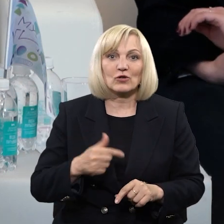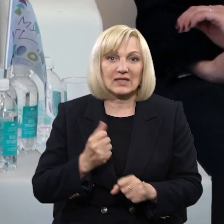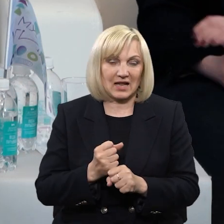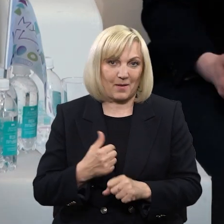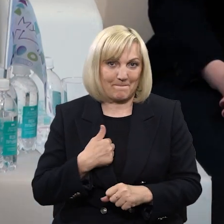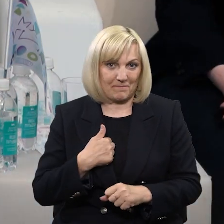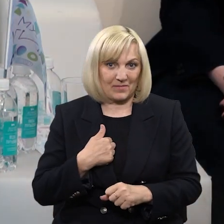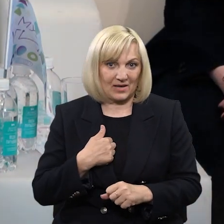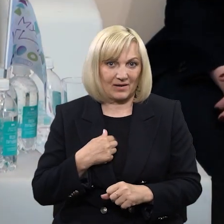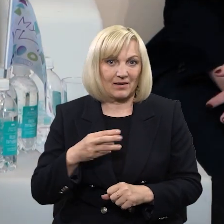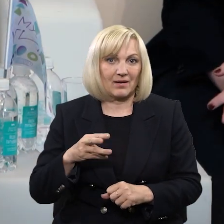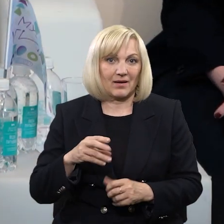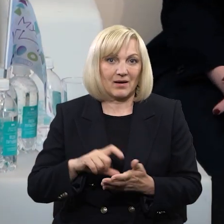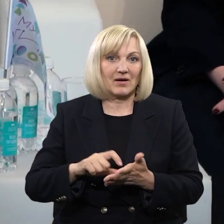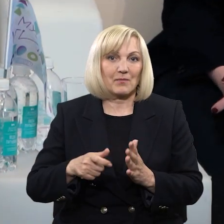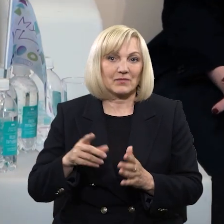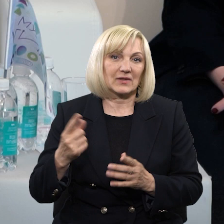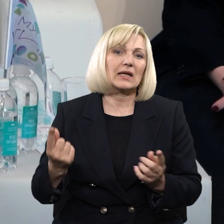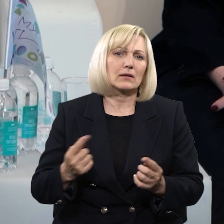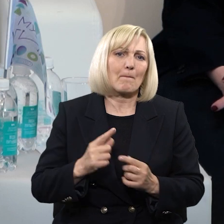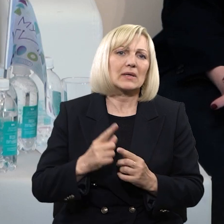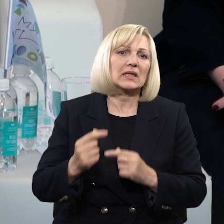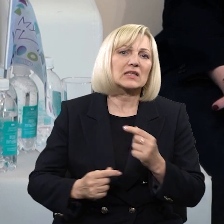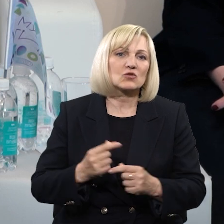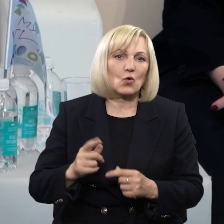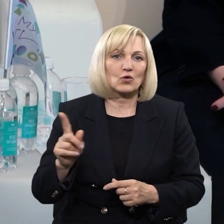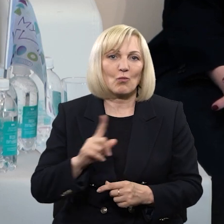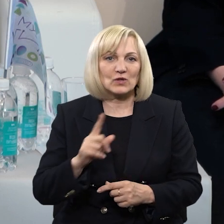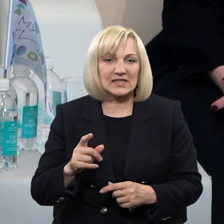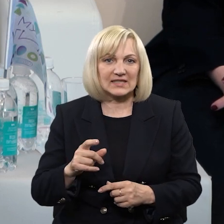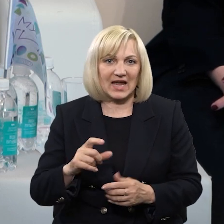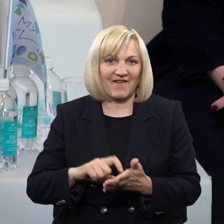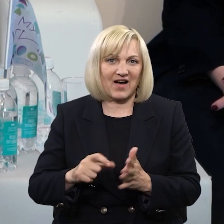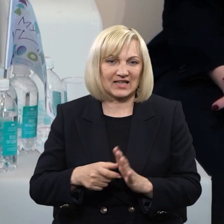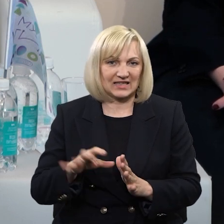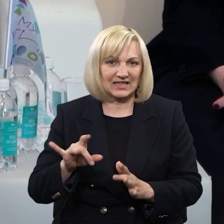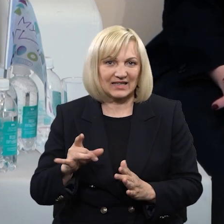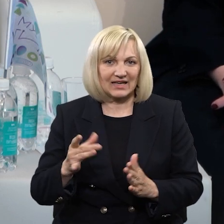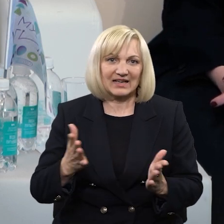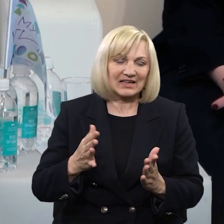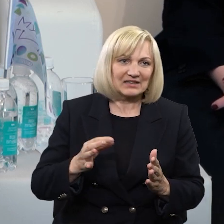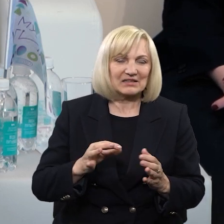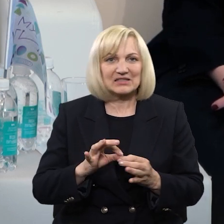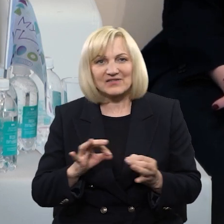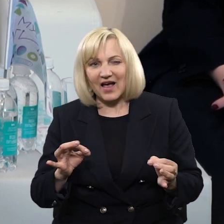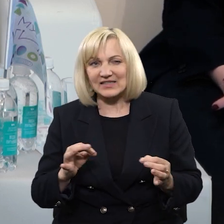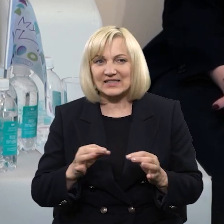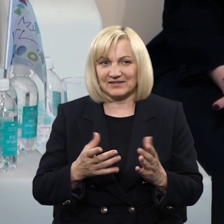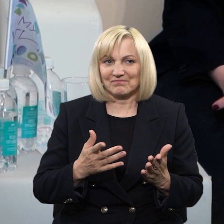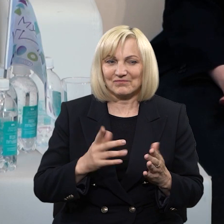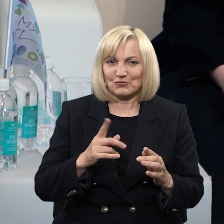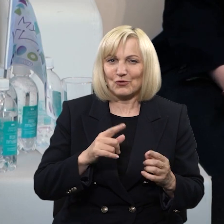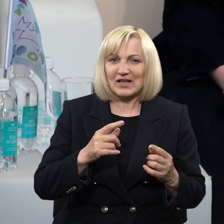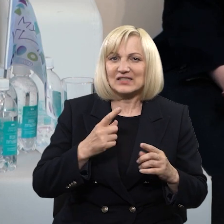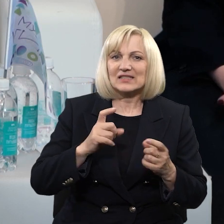мы традиционные мемориальный музей квартиры Я думаю что может быть вы какие-то ниточки маленькие связи увидите